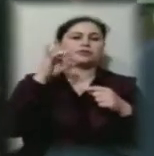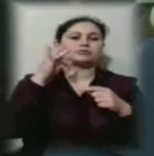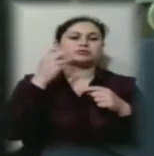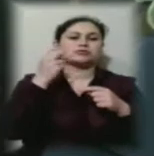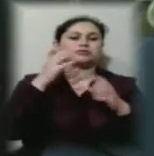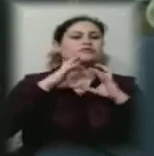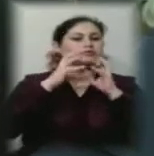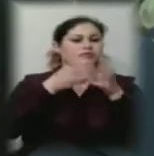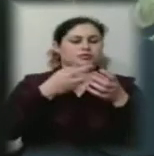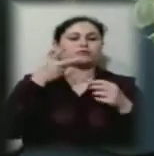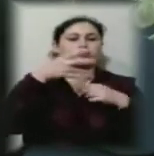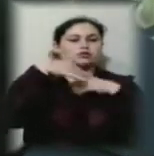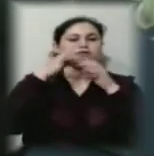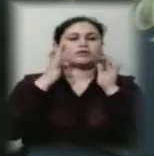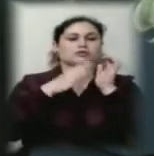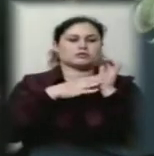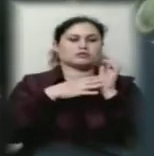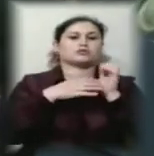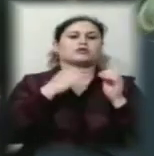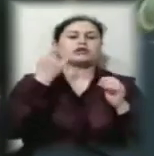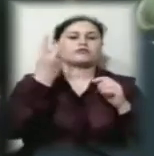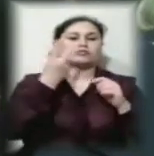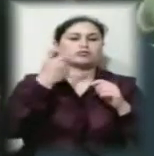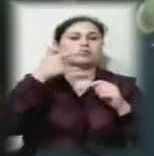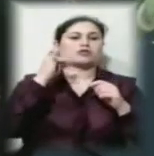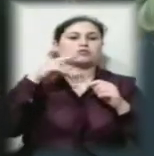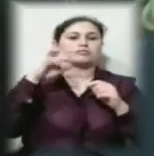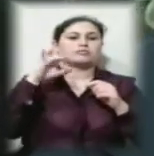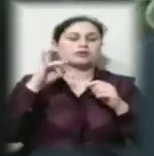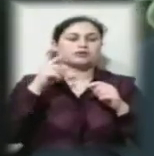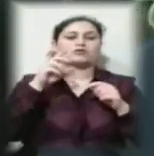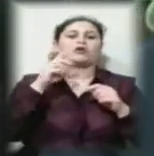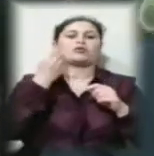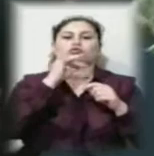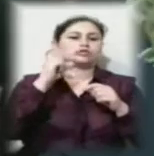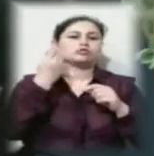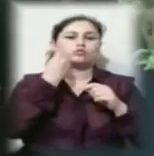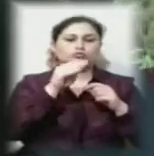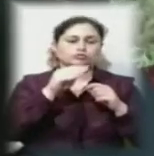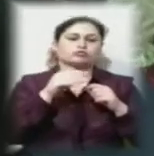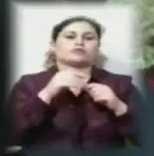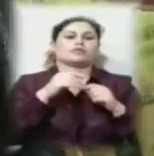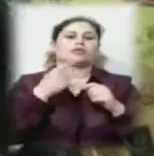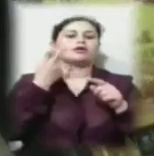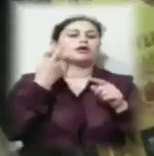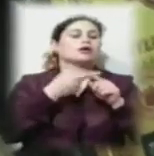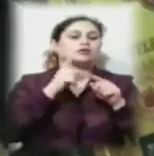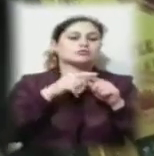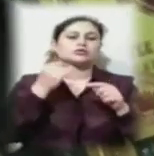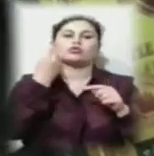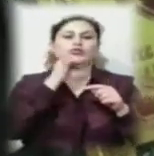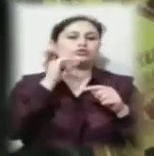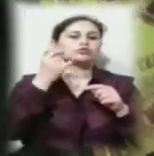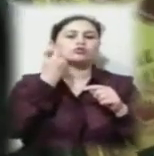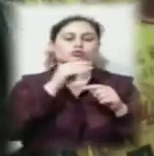2019» і другий – це гран-при «Бест оф зе бест». Цих титулів